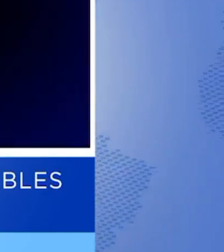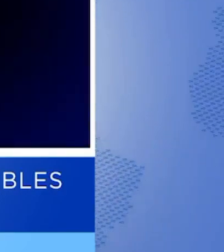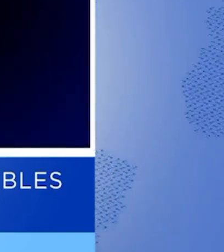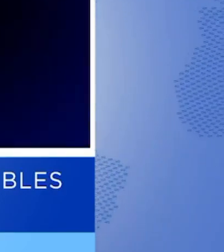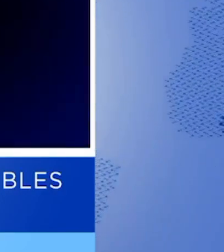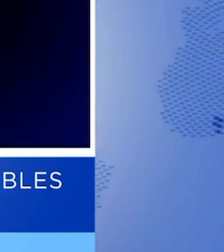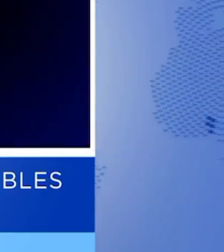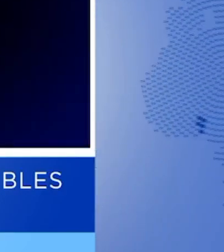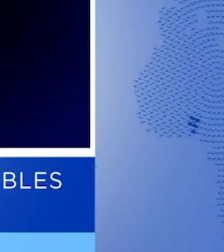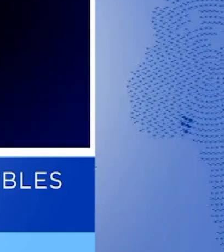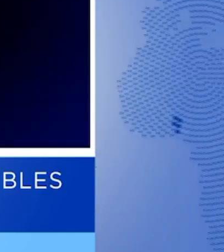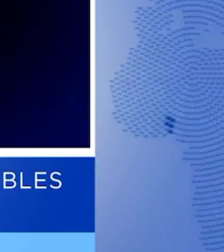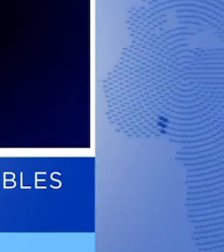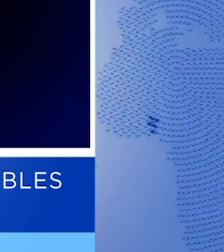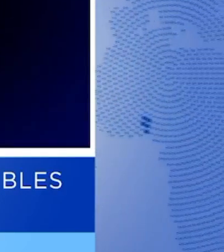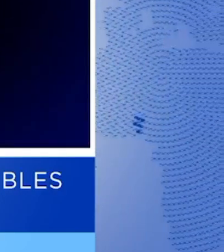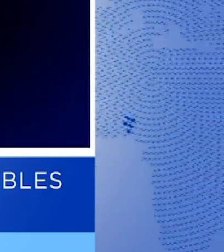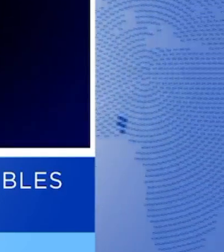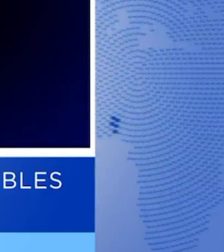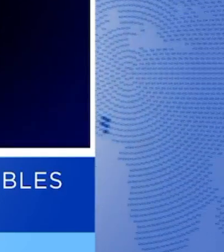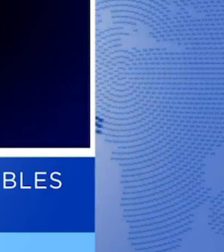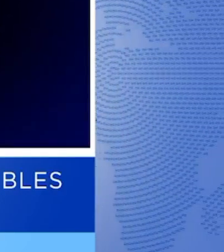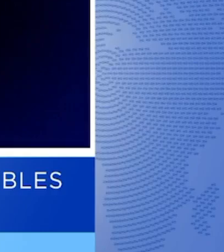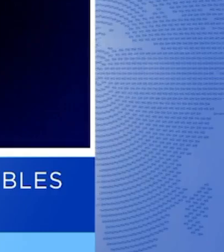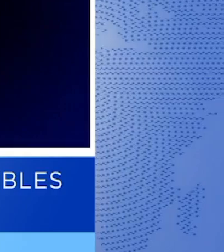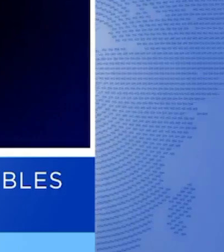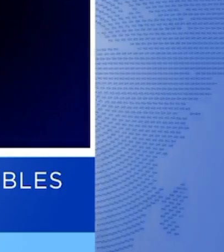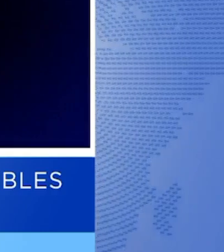guéri du mal se raconte dans ce